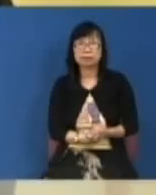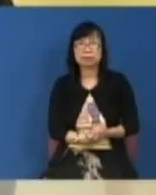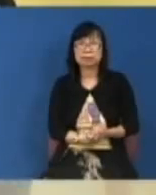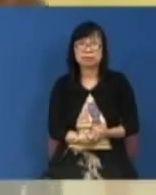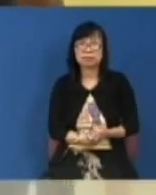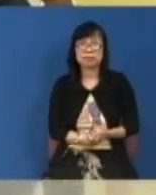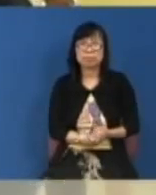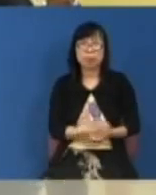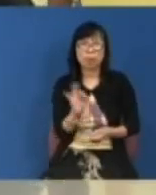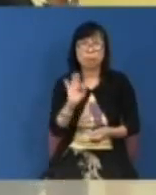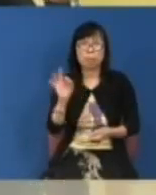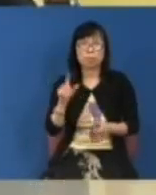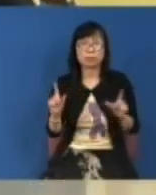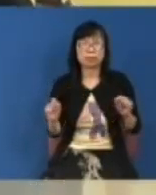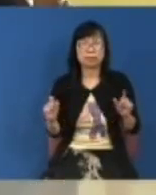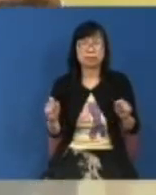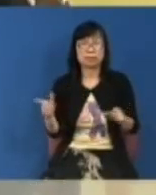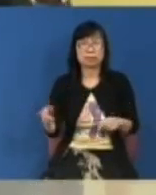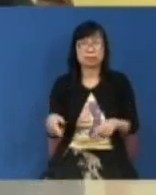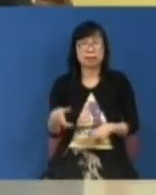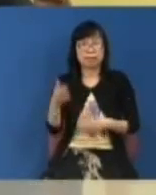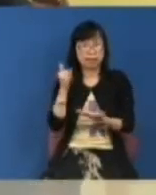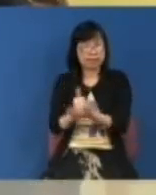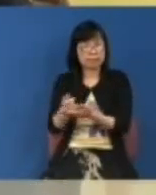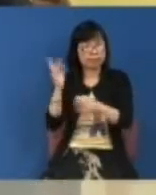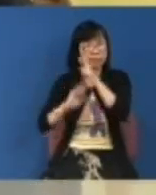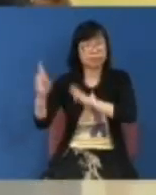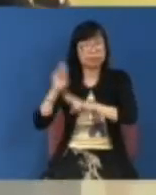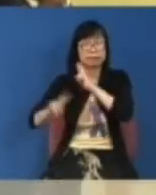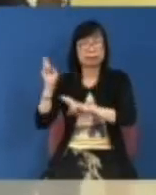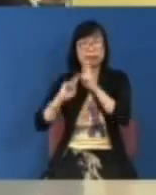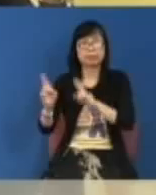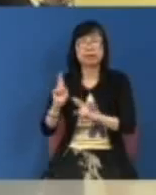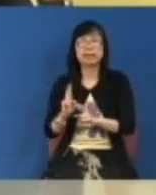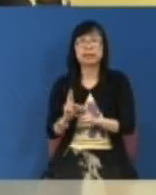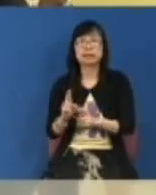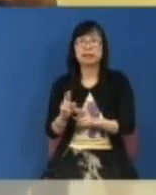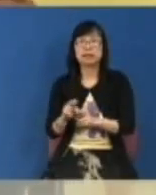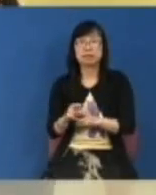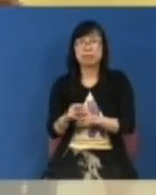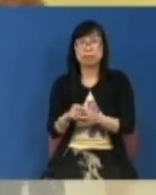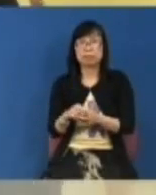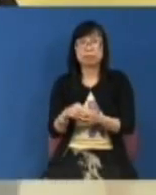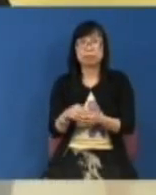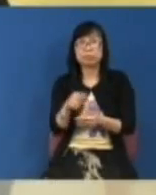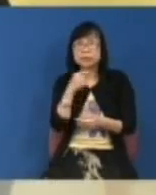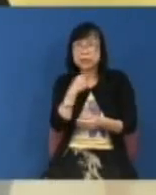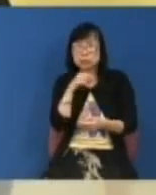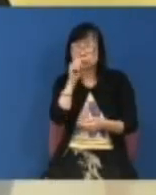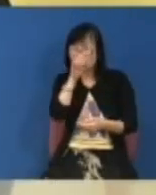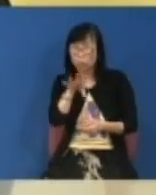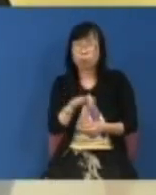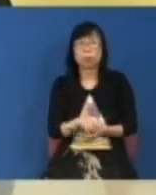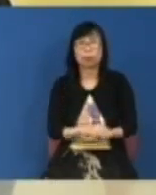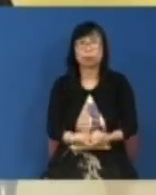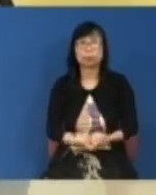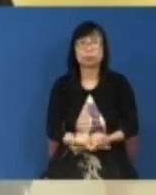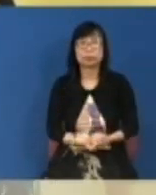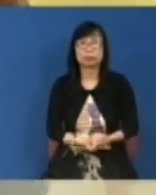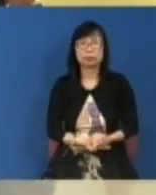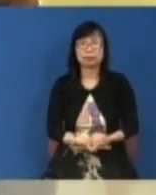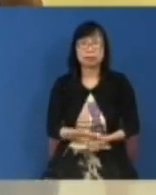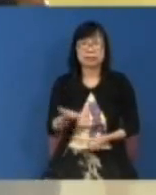冇意思，你要。在那個歷史的分，即是那個歷史的大氛圍，你都要講的嘛。那